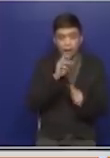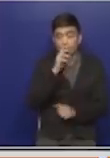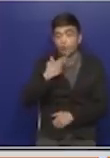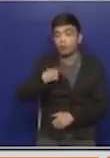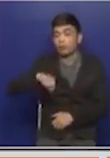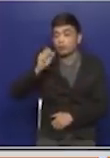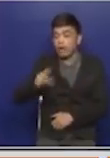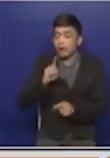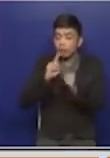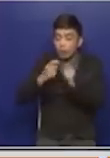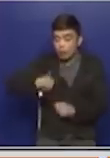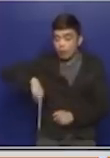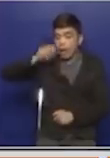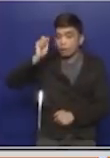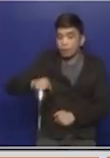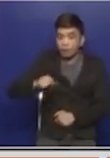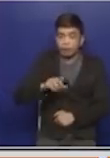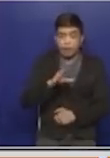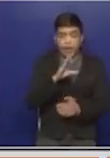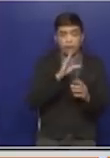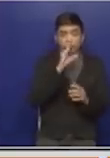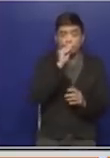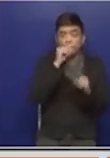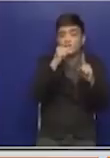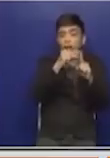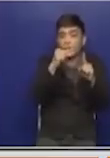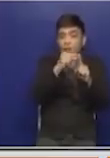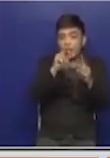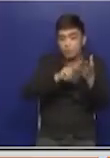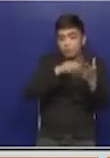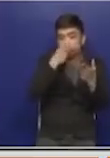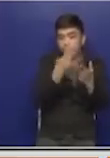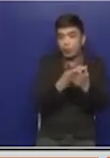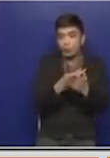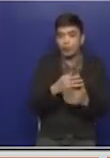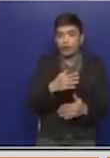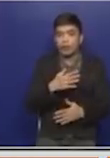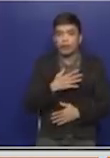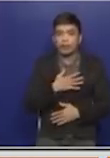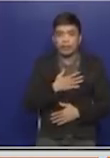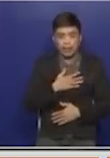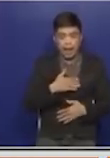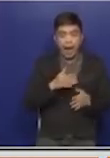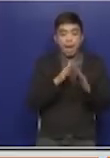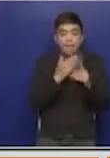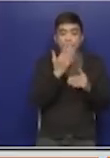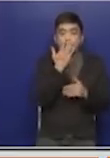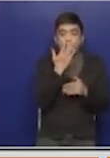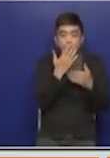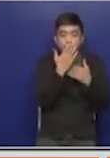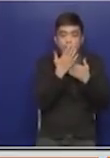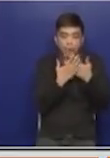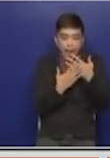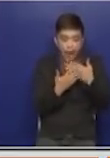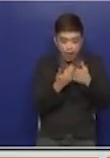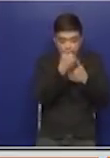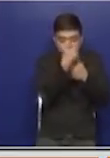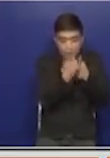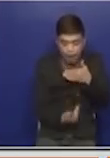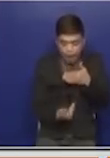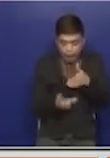ก็มีการตีความกันว่าเป็นเพียงแค่แผลเป็นในจากการผ่าตัดนะคะจึงทำให้ผู้